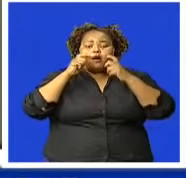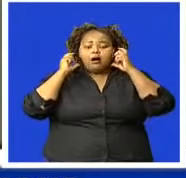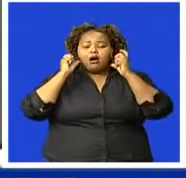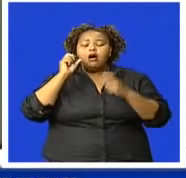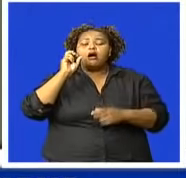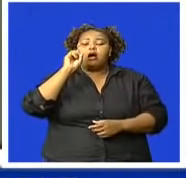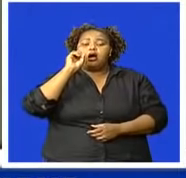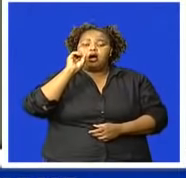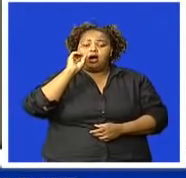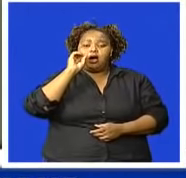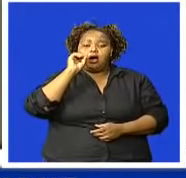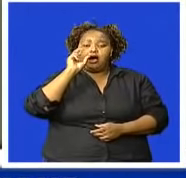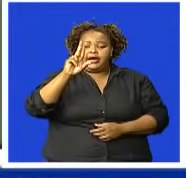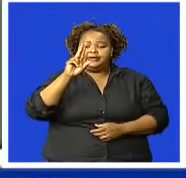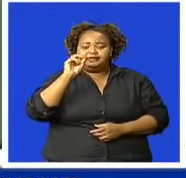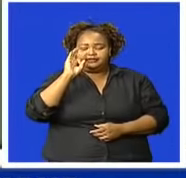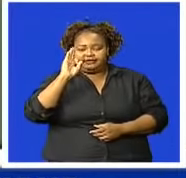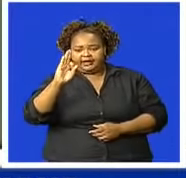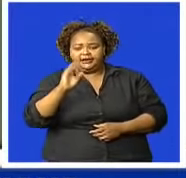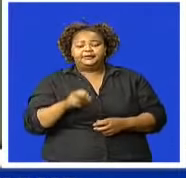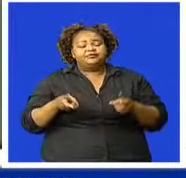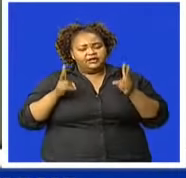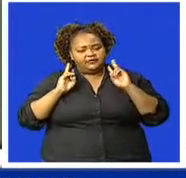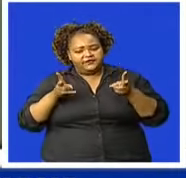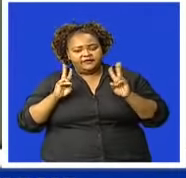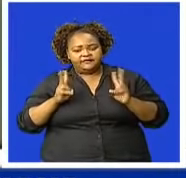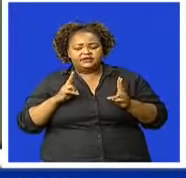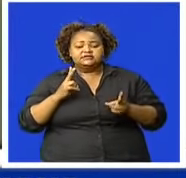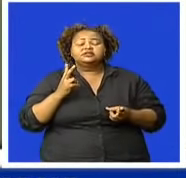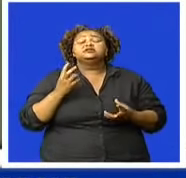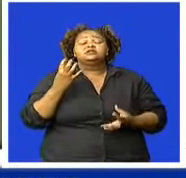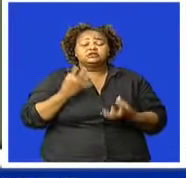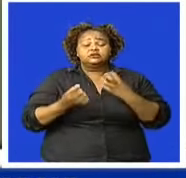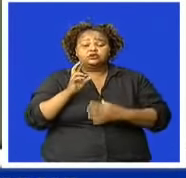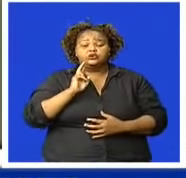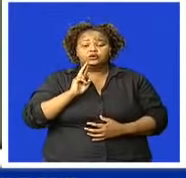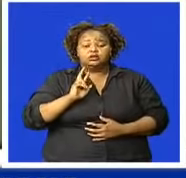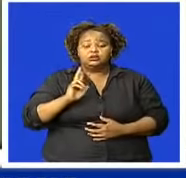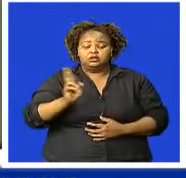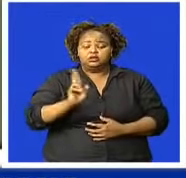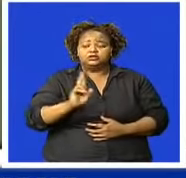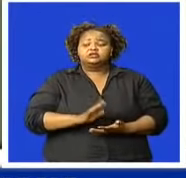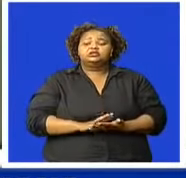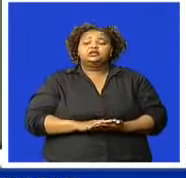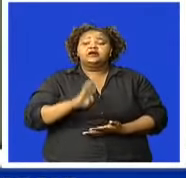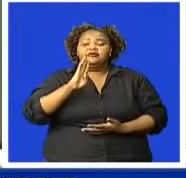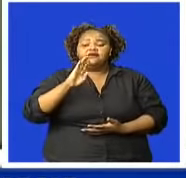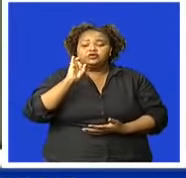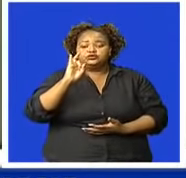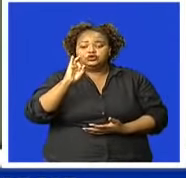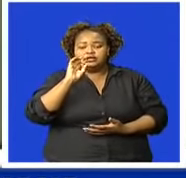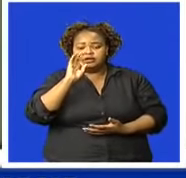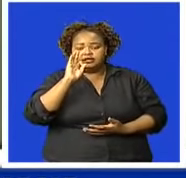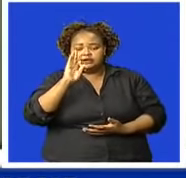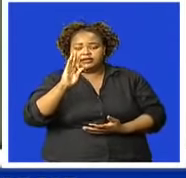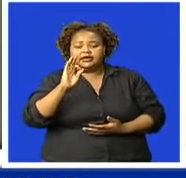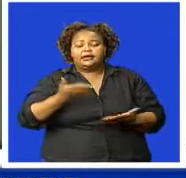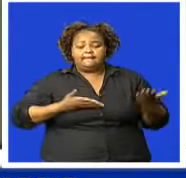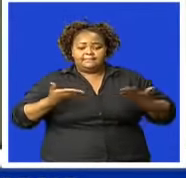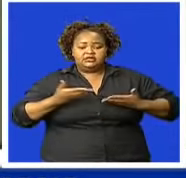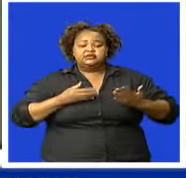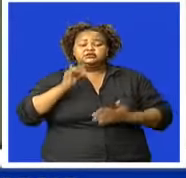mask nasiya eshiselweni sithole ma business lang 423 sabuka ke sakhanza ukuthi